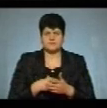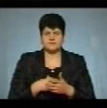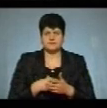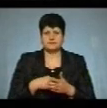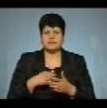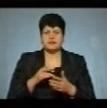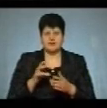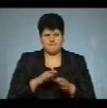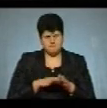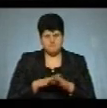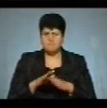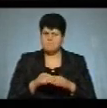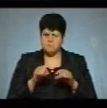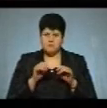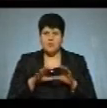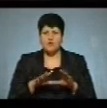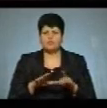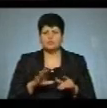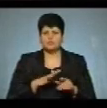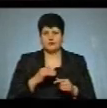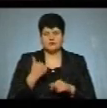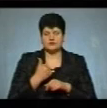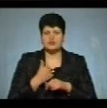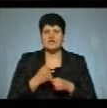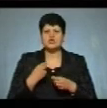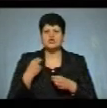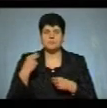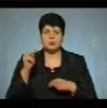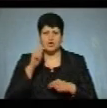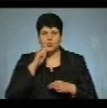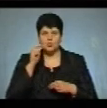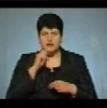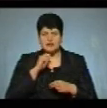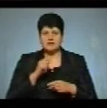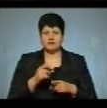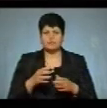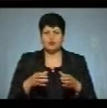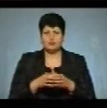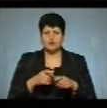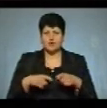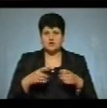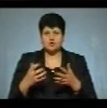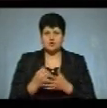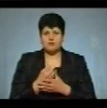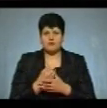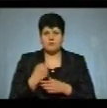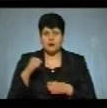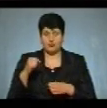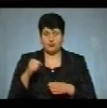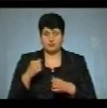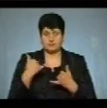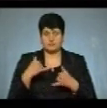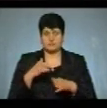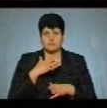на повну, скажімо так, коли був основний чемпіонат України і в груповій гонці він здобув перемогу, неочікувано для